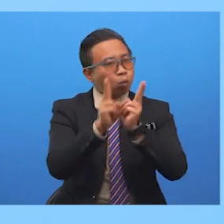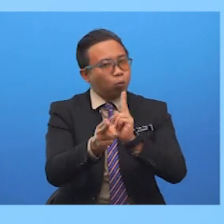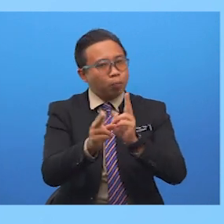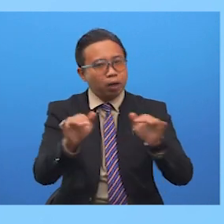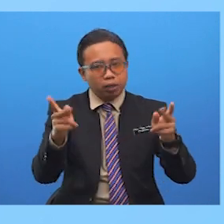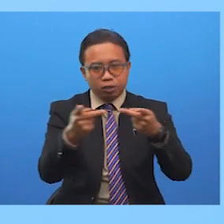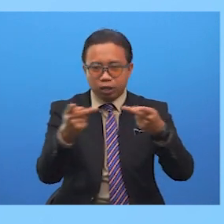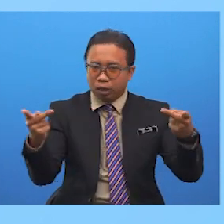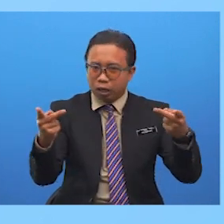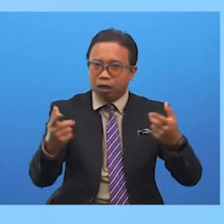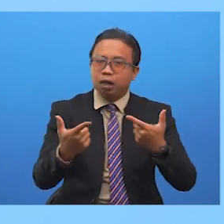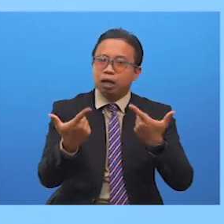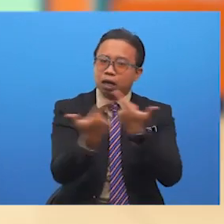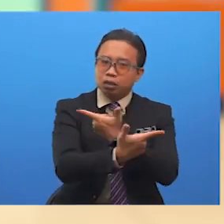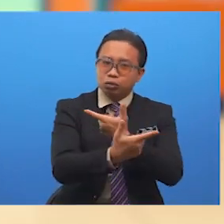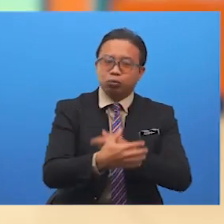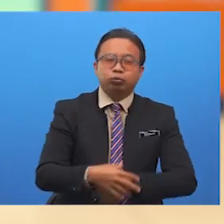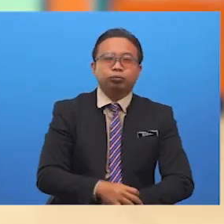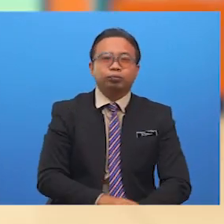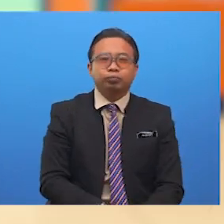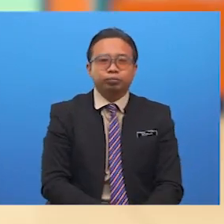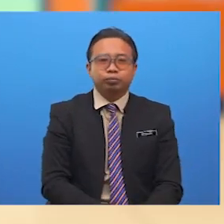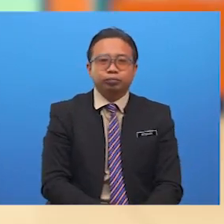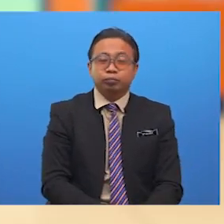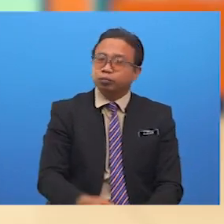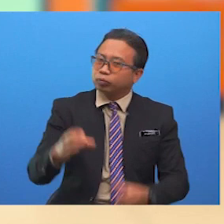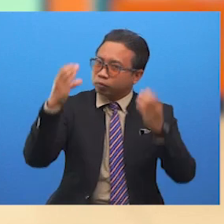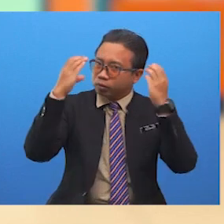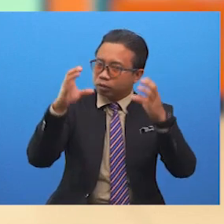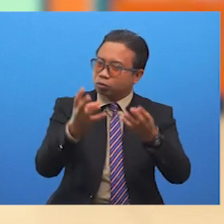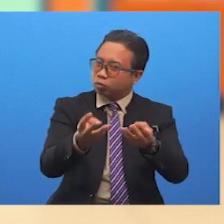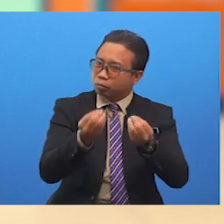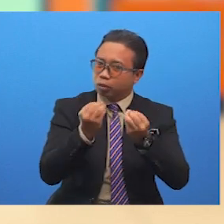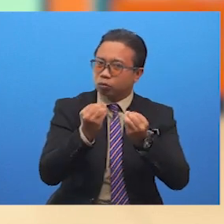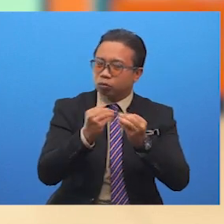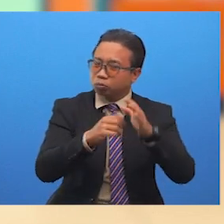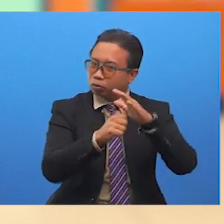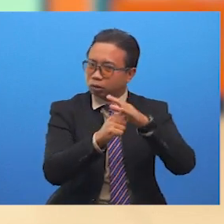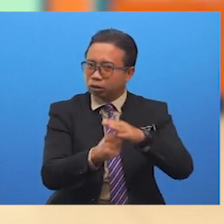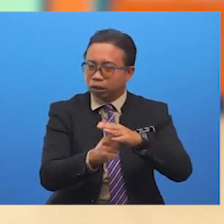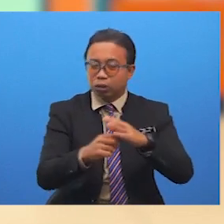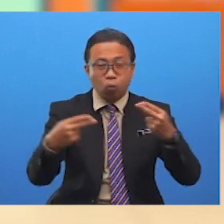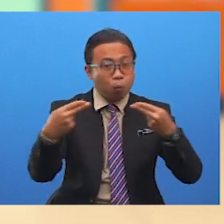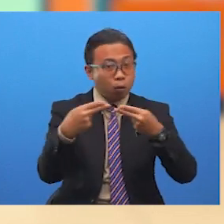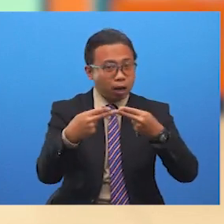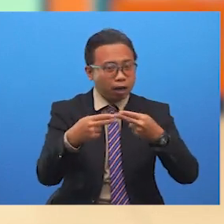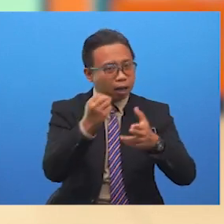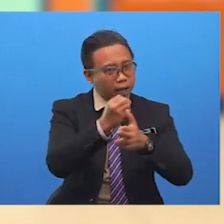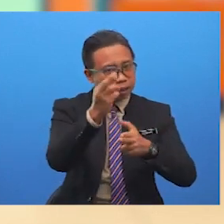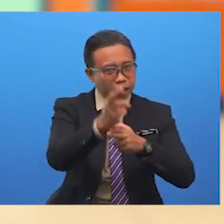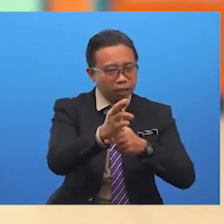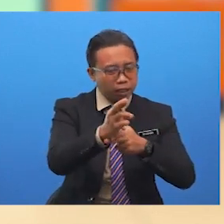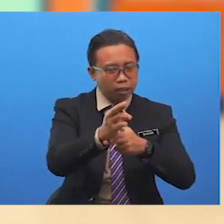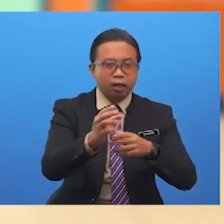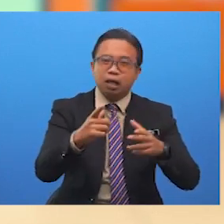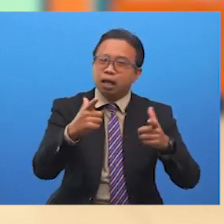yaitu laju Maka sekali lagi chegou ingin Tekan kan hubungan antara laju